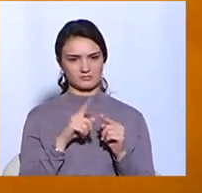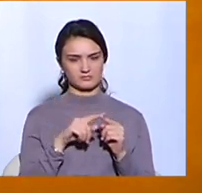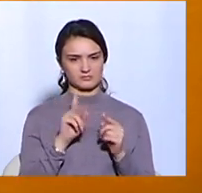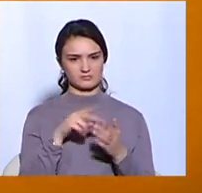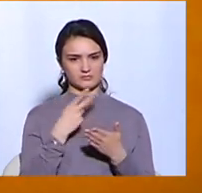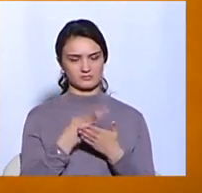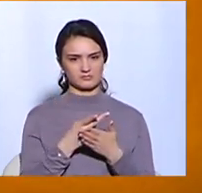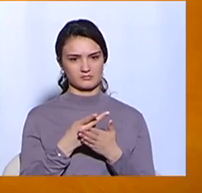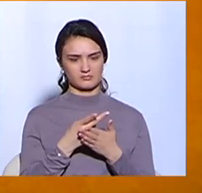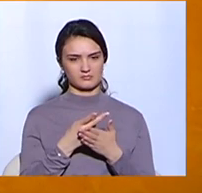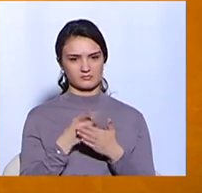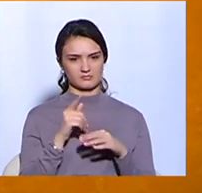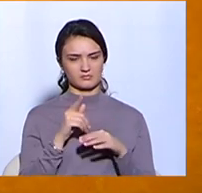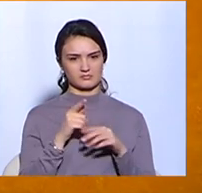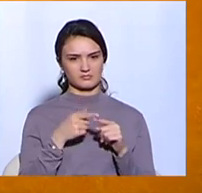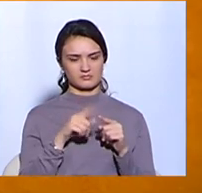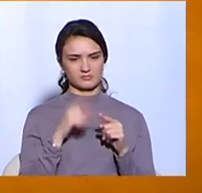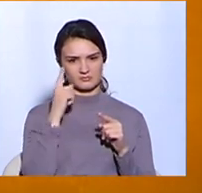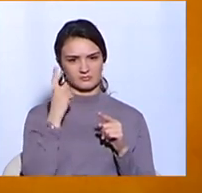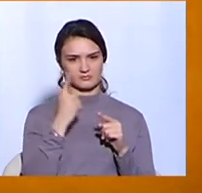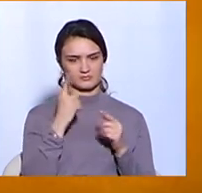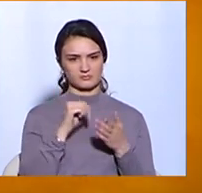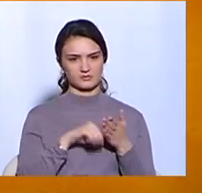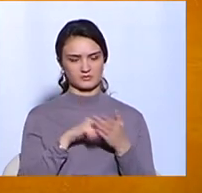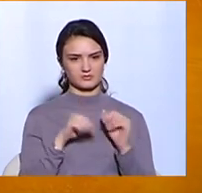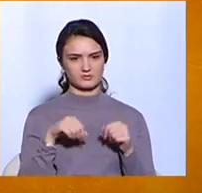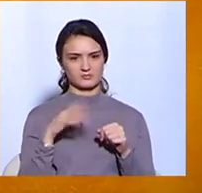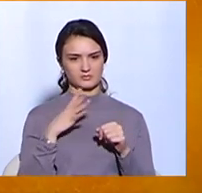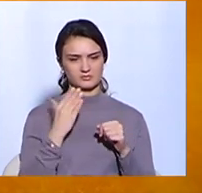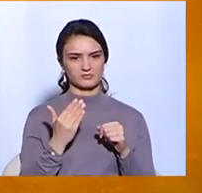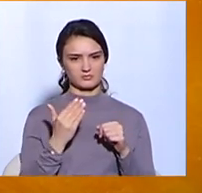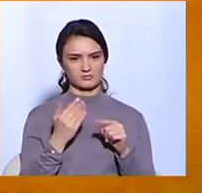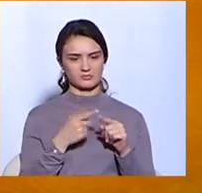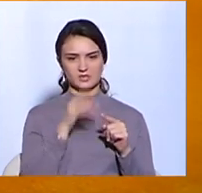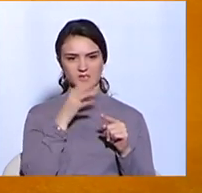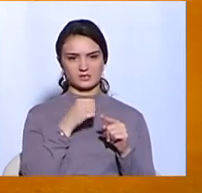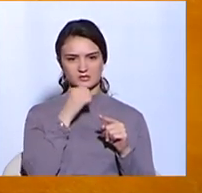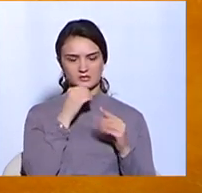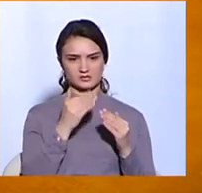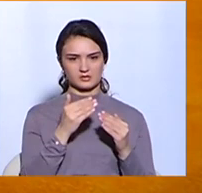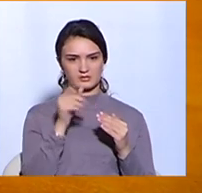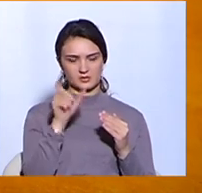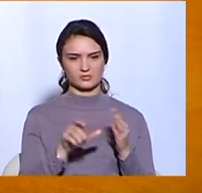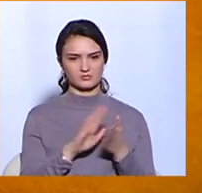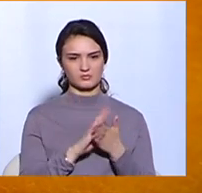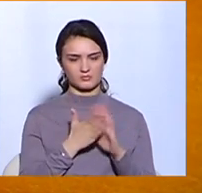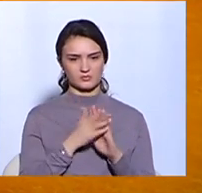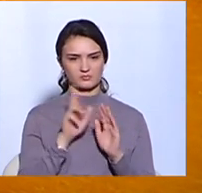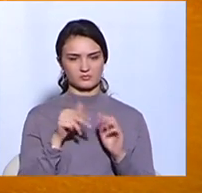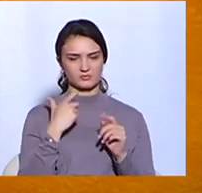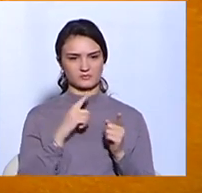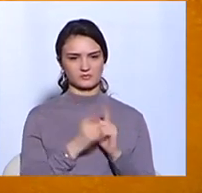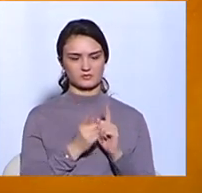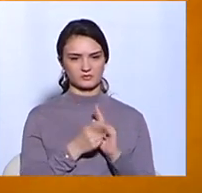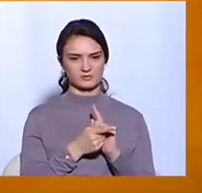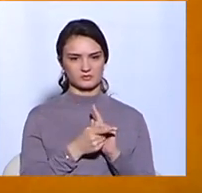სინდრომი. კეთილთვისებიანი თავბრუხვევის მიზეზი შეიძლება გახდეს ასაკი, სხეულის მდებარეობისან პოზიციის